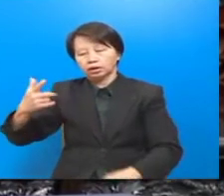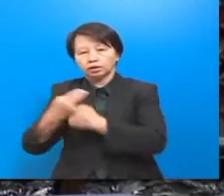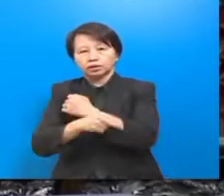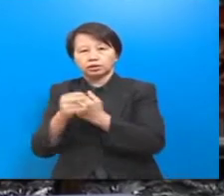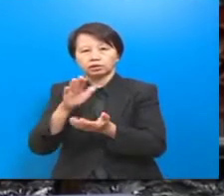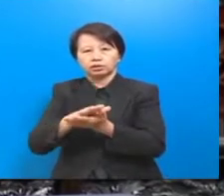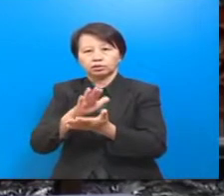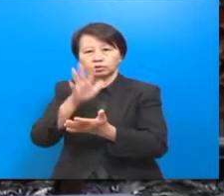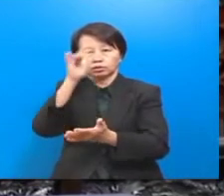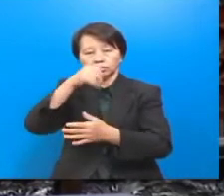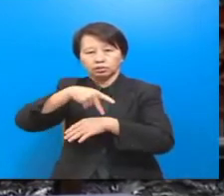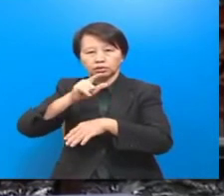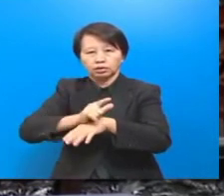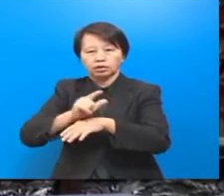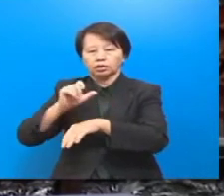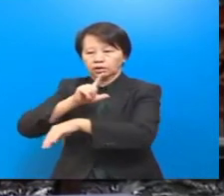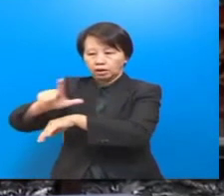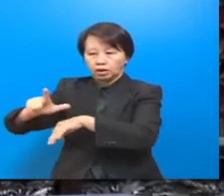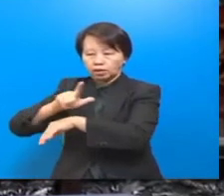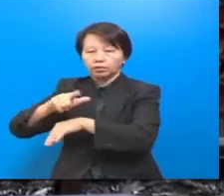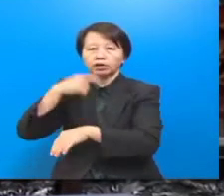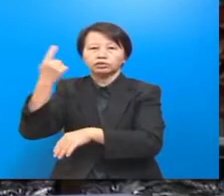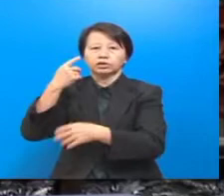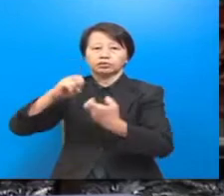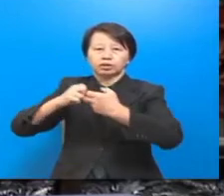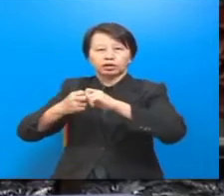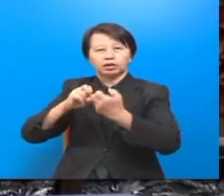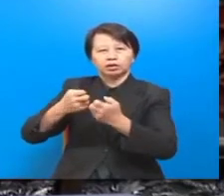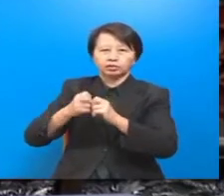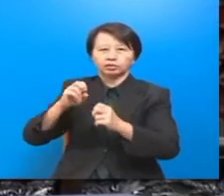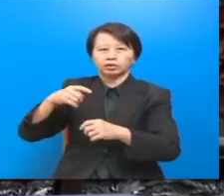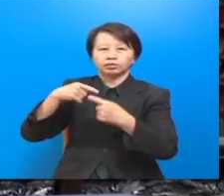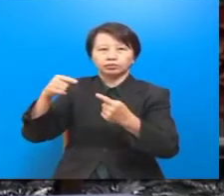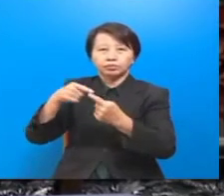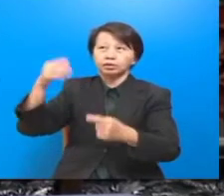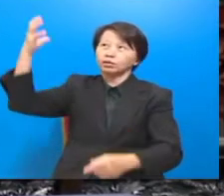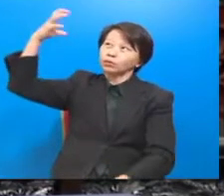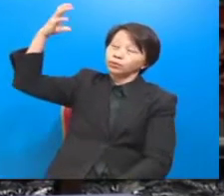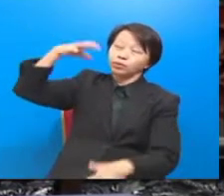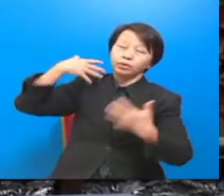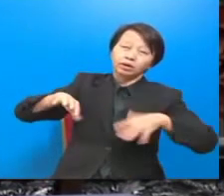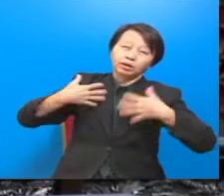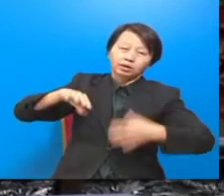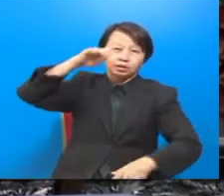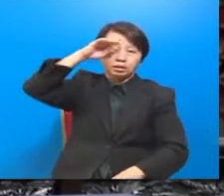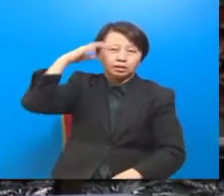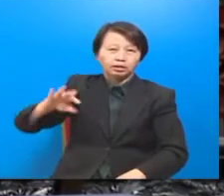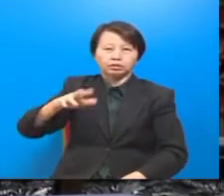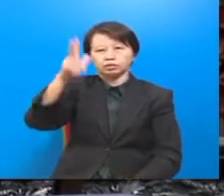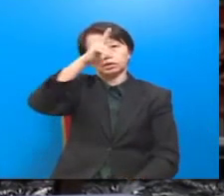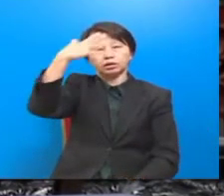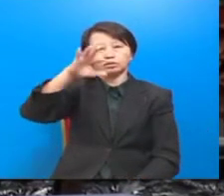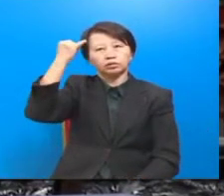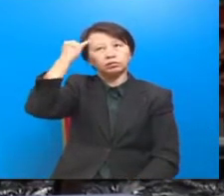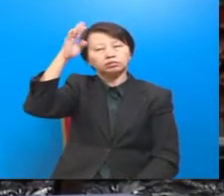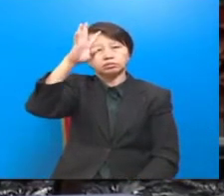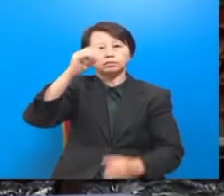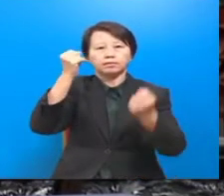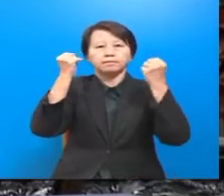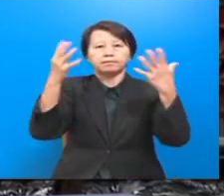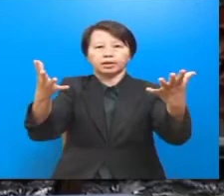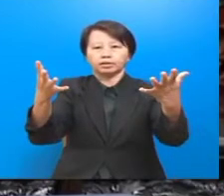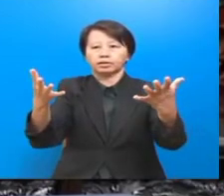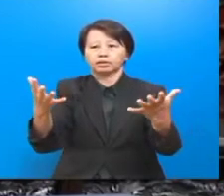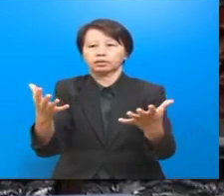klego lengkawi dan labuan yang seringkali pelaku krisis pada musim kemarau kerajaan pelaku mengambil inisiatif untuk mempertanyakan